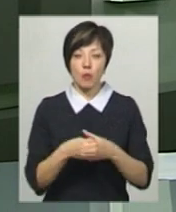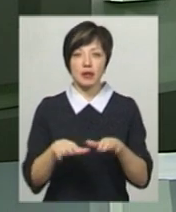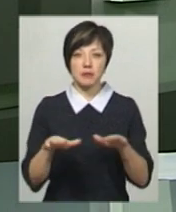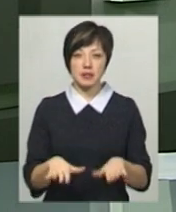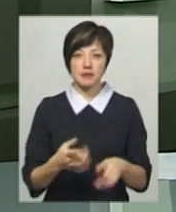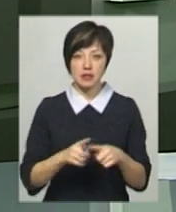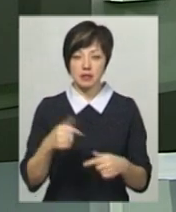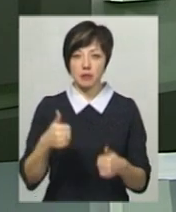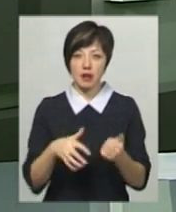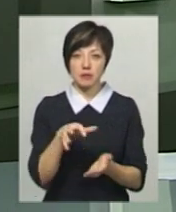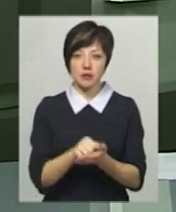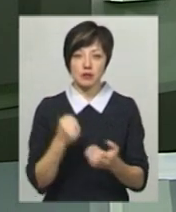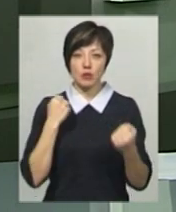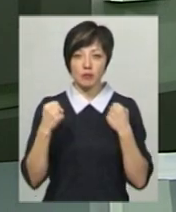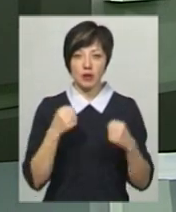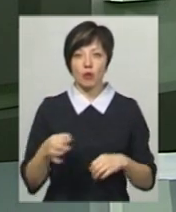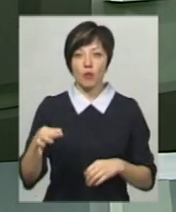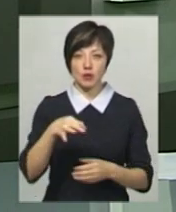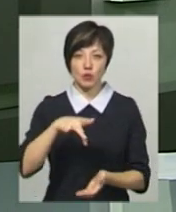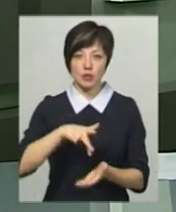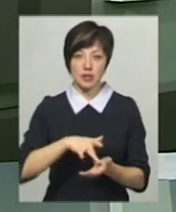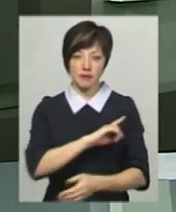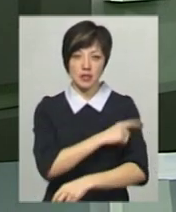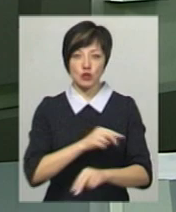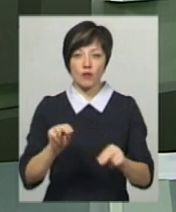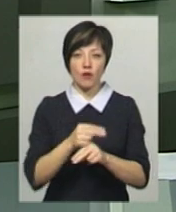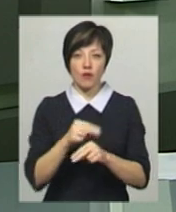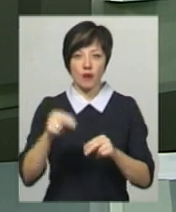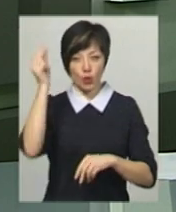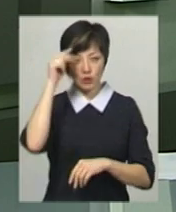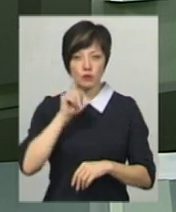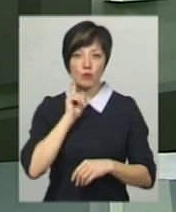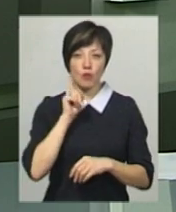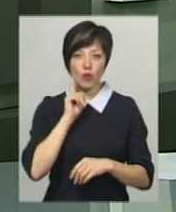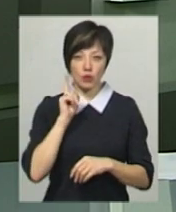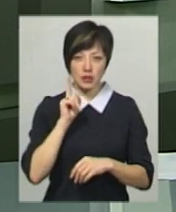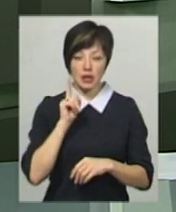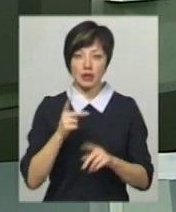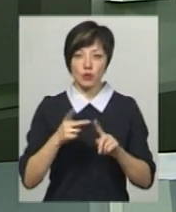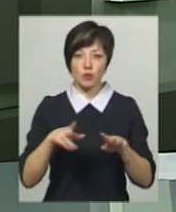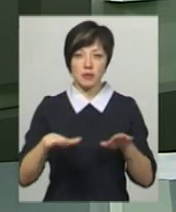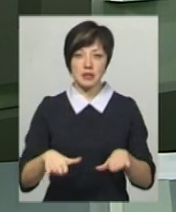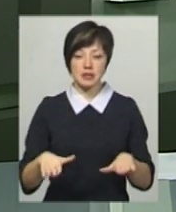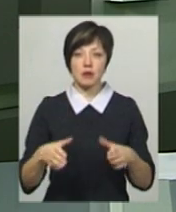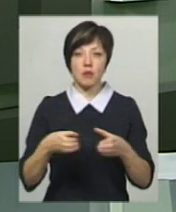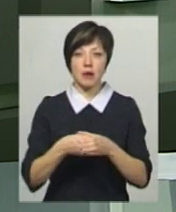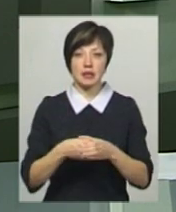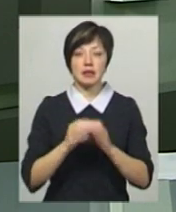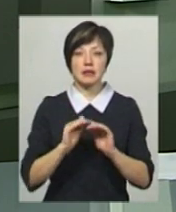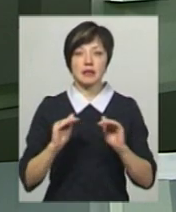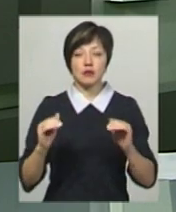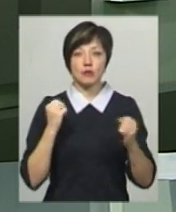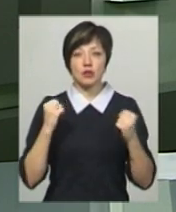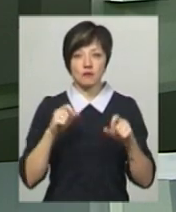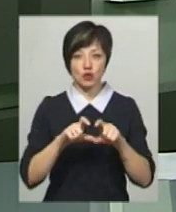місце в цих змаганнях посіли спортсмени обласного центру фізичного виховання учнівської молоді. На другому місці – Хмельницька